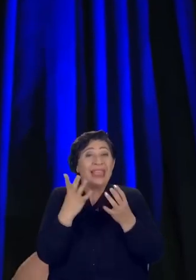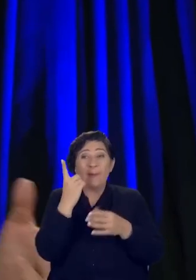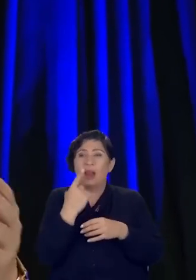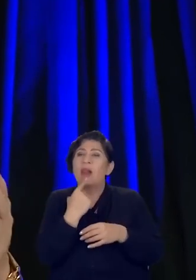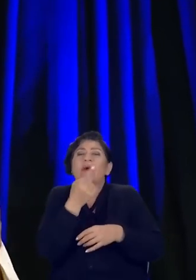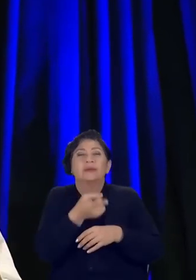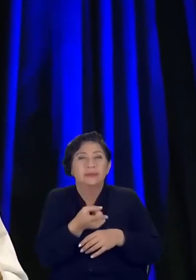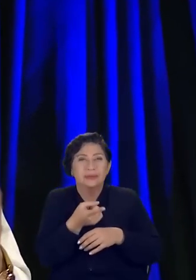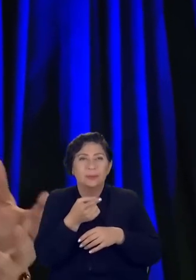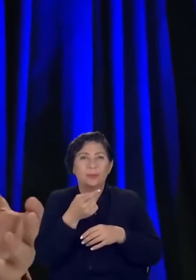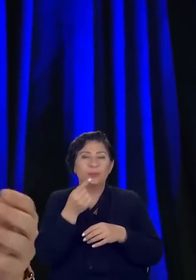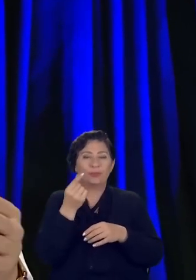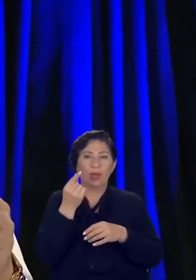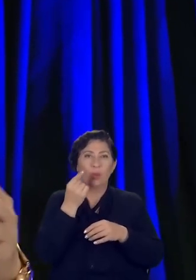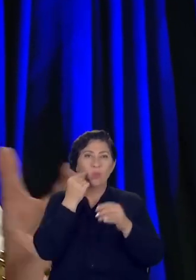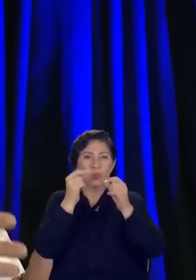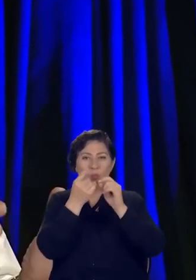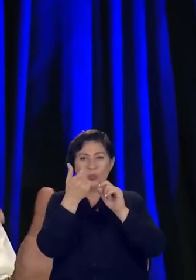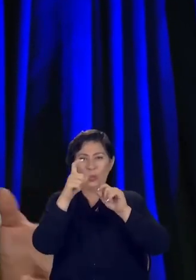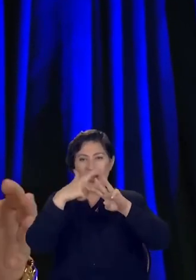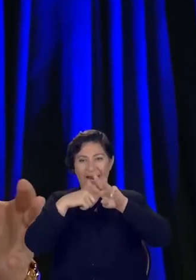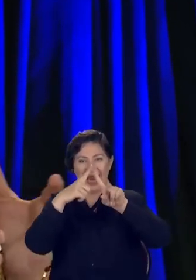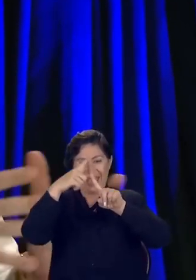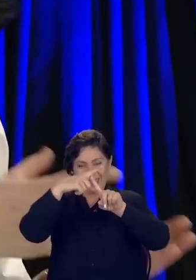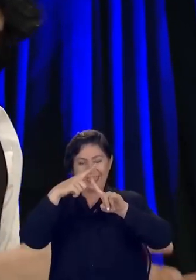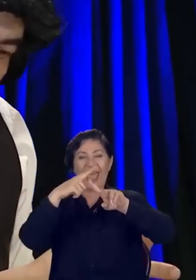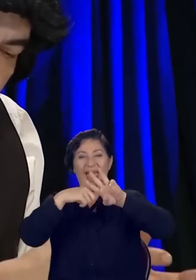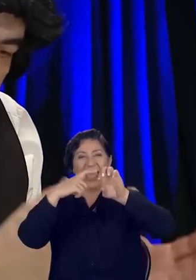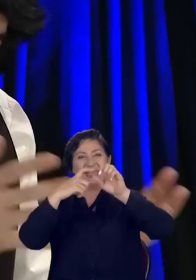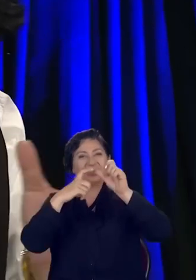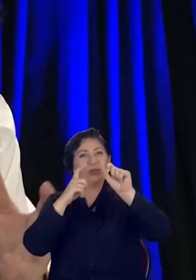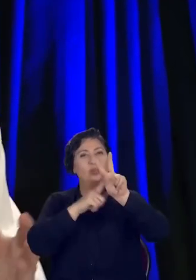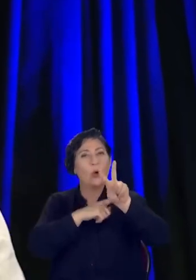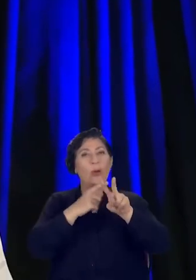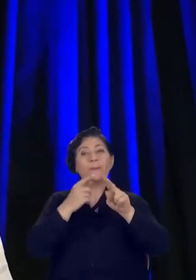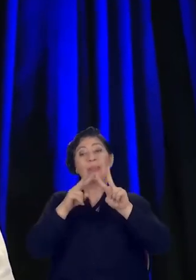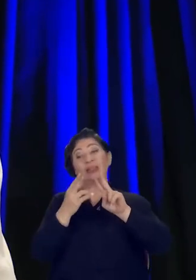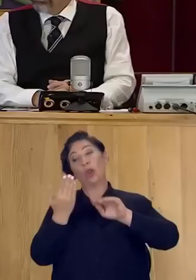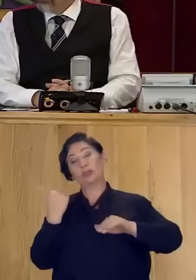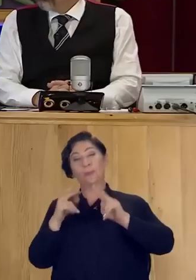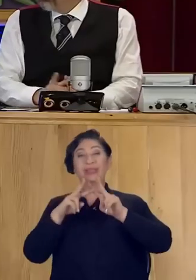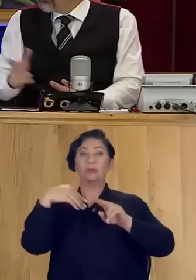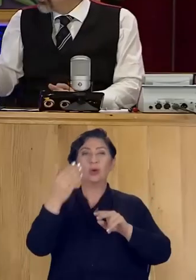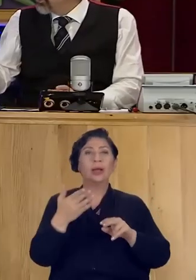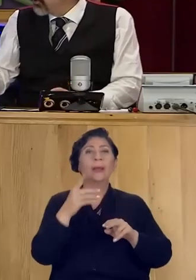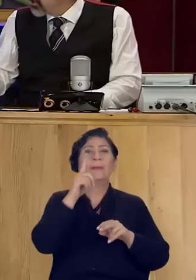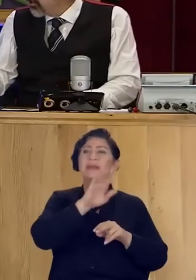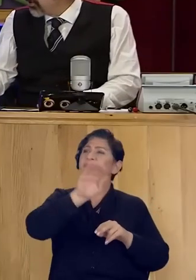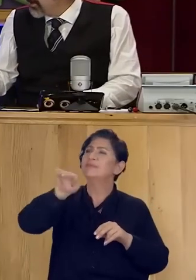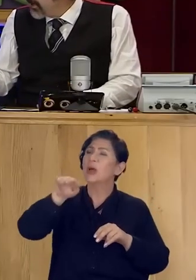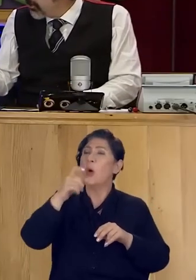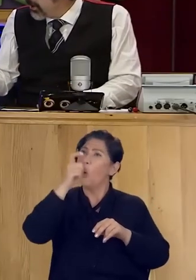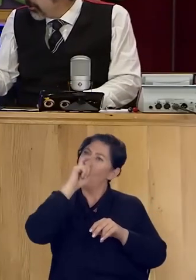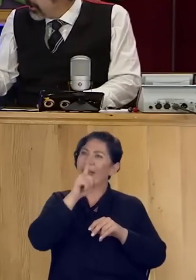laf çıktı. Yani Bülent Hanım'ın Bülent Bey olduğu zaman, hani milattan öncesi, milattan sonrası gibi. Bunu birisi demiş